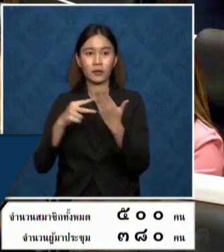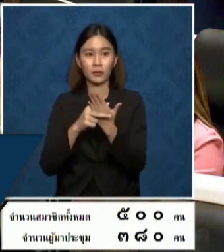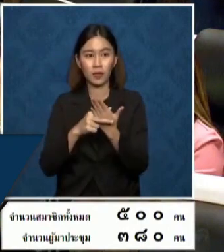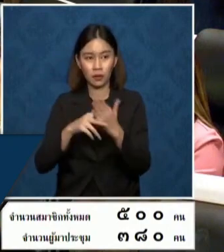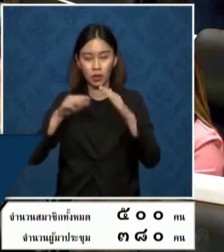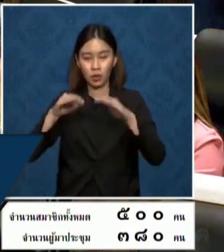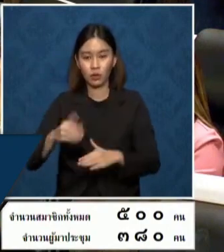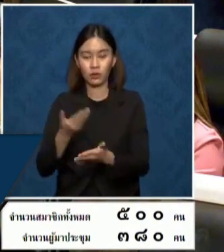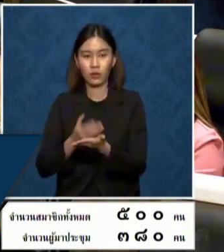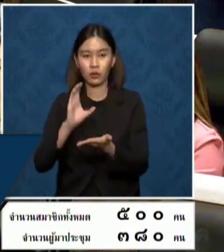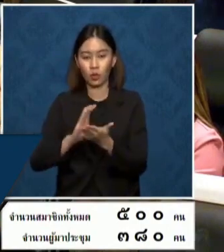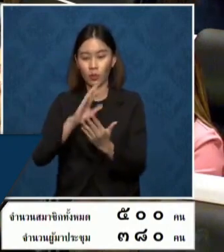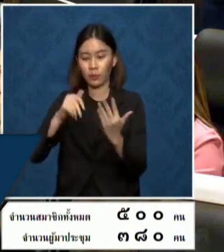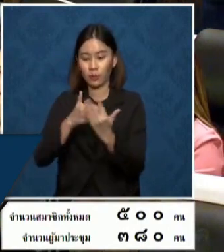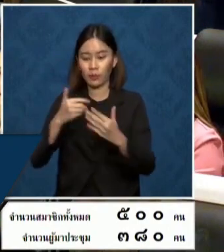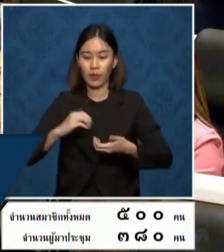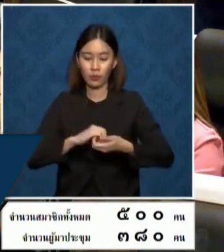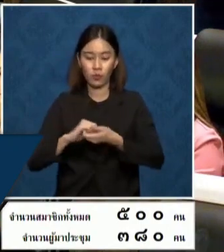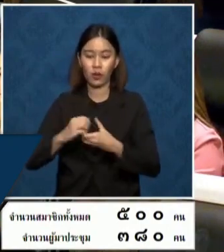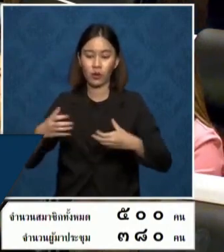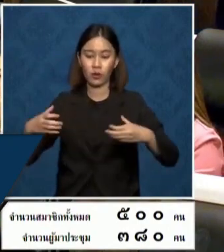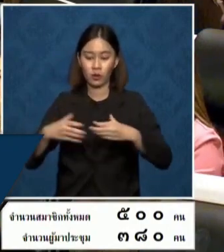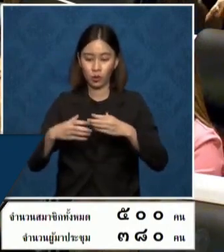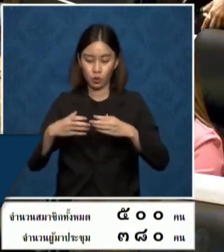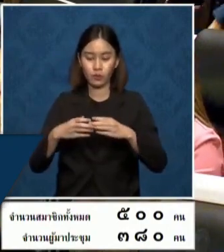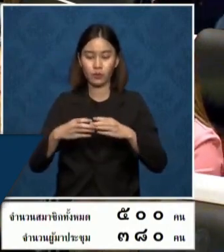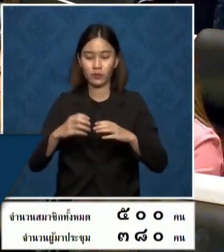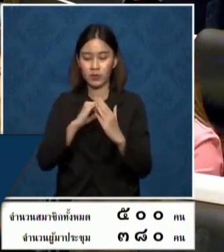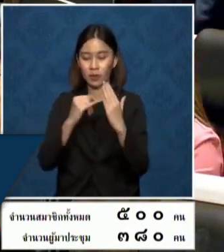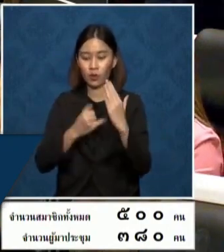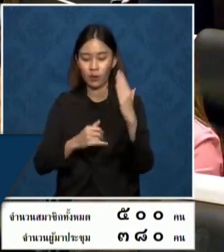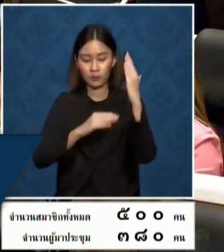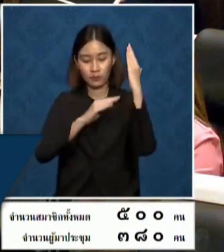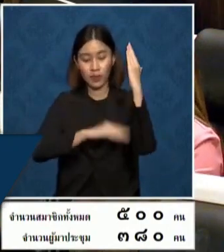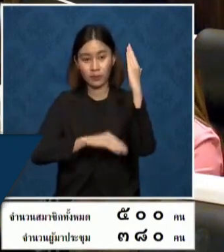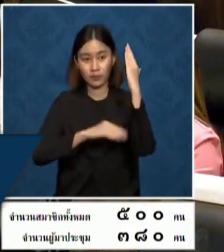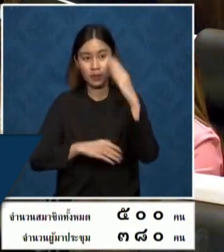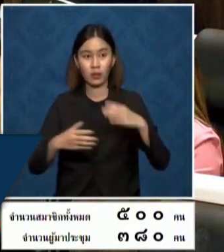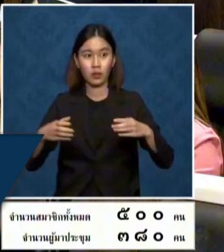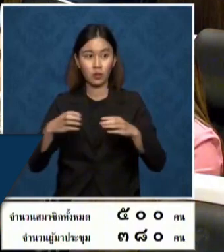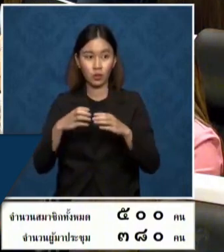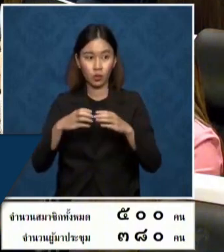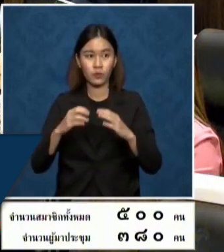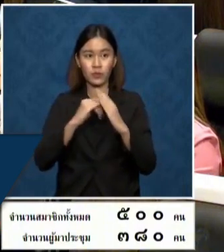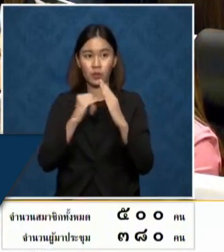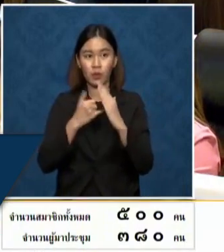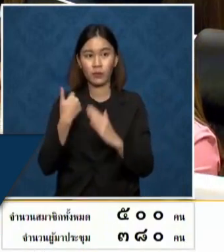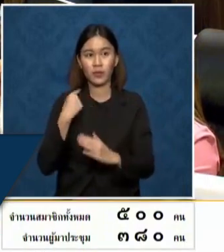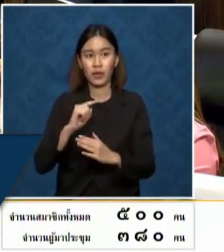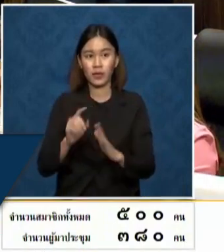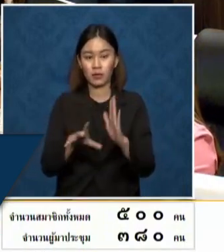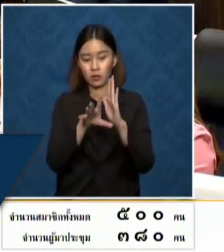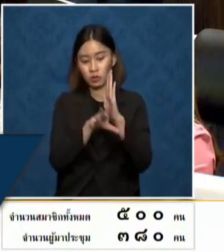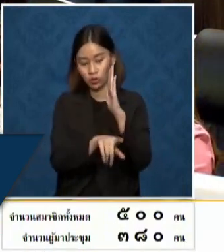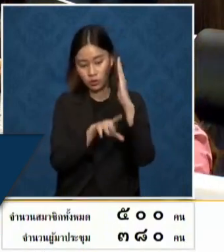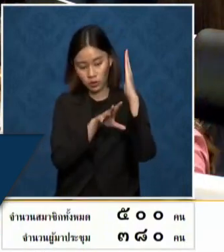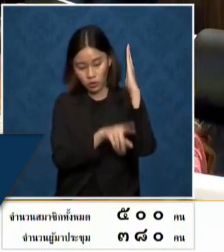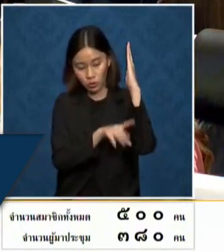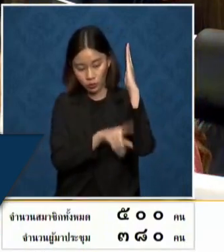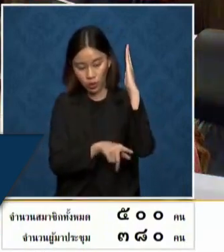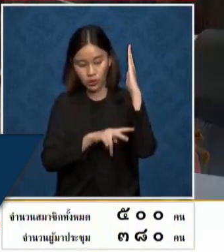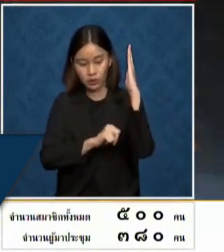งบประมาณของแผนบูรณาการกลุ่มจังหวัดภาคใต้ฝั่งอ่าวไทยครับกลุ่มจังหวัดอ่าวไทยประกอบด้วยจังหวัดชุมพร